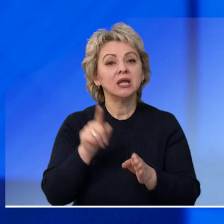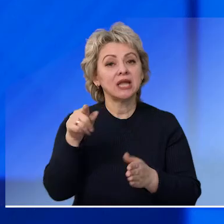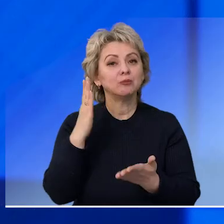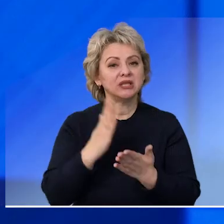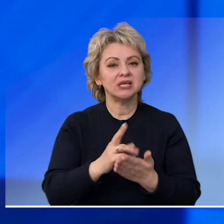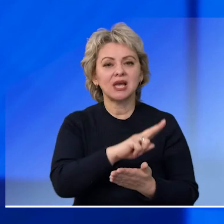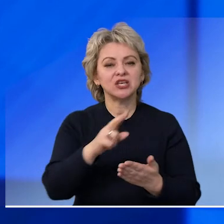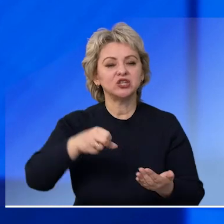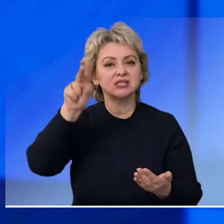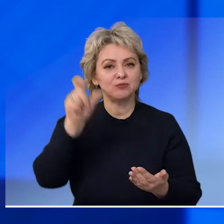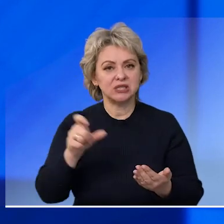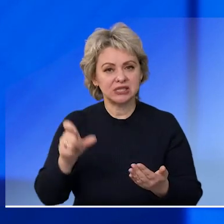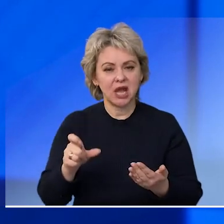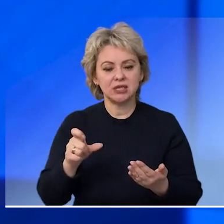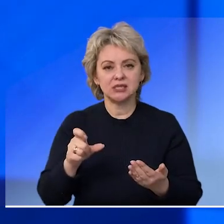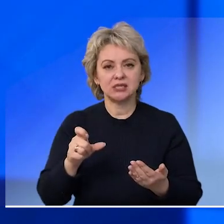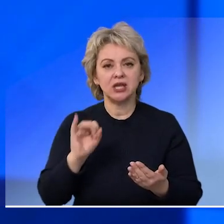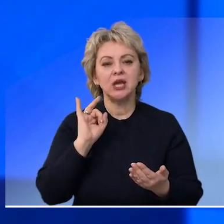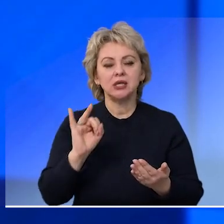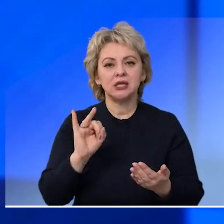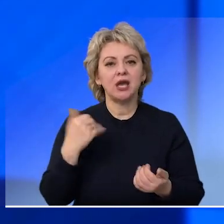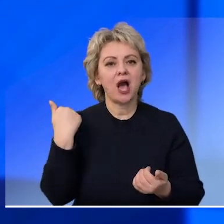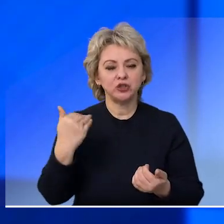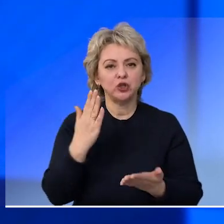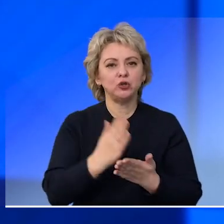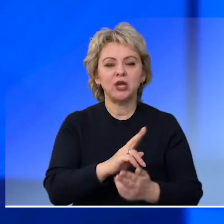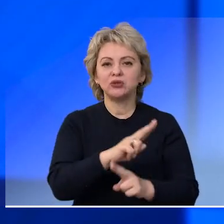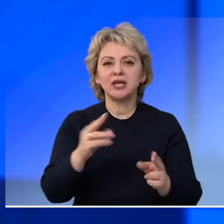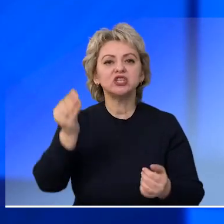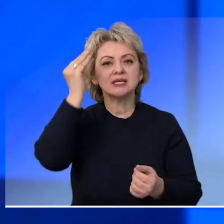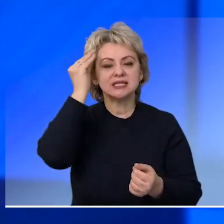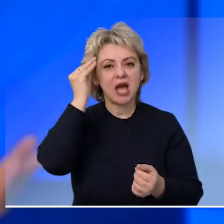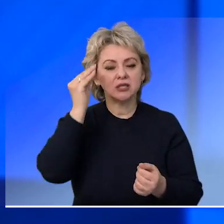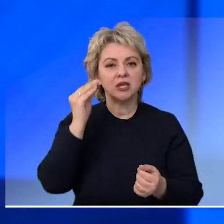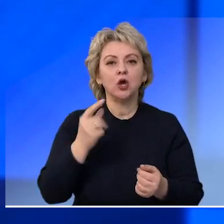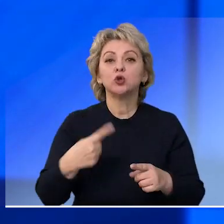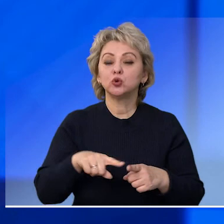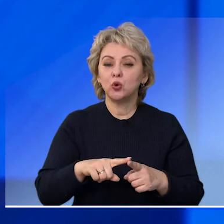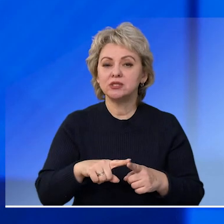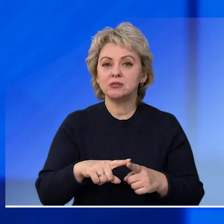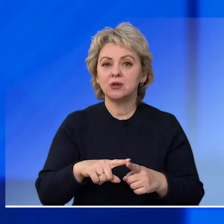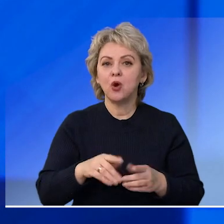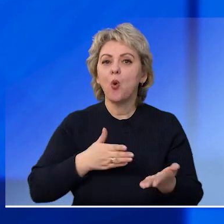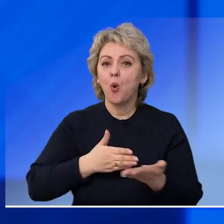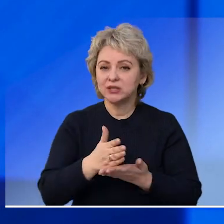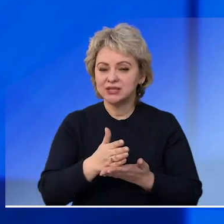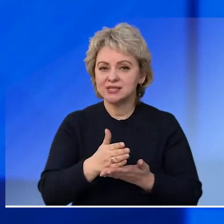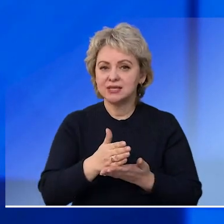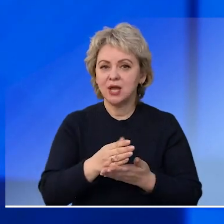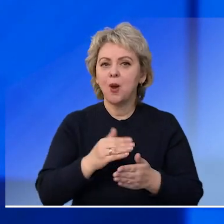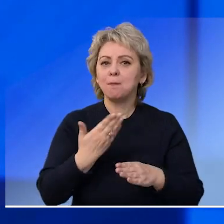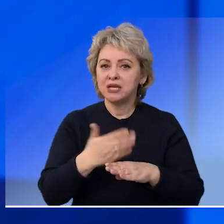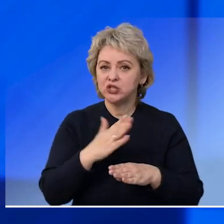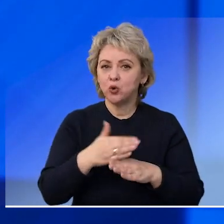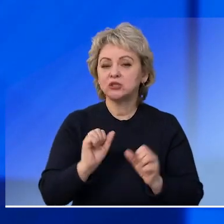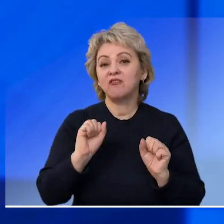достаточно... Там есть какие-то специалисты, и они имеют какие-то знания. То есть, ну,